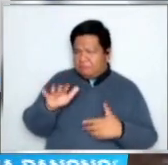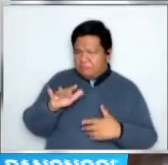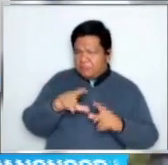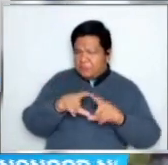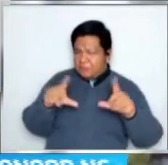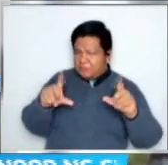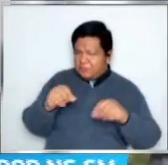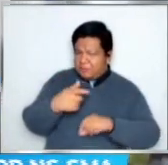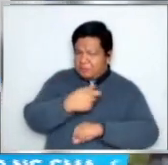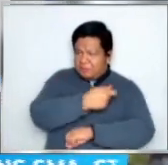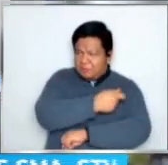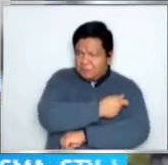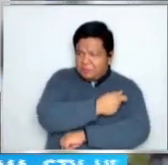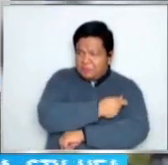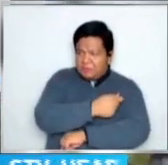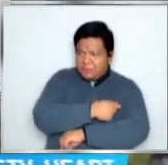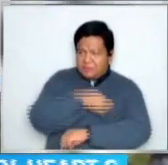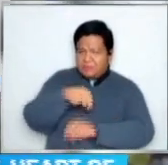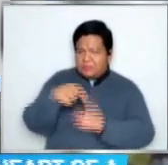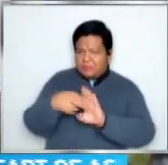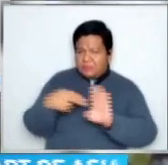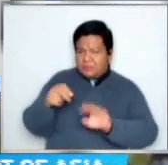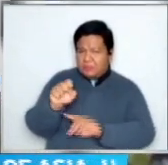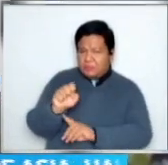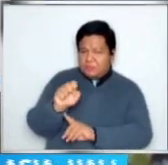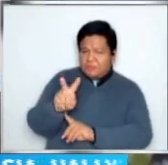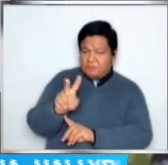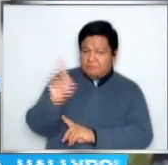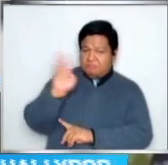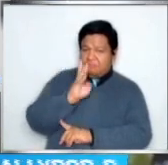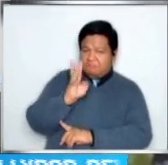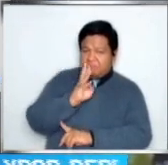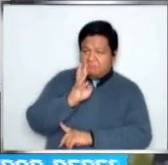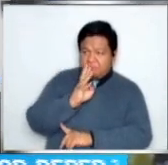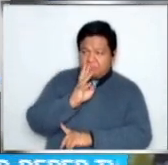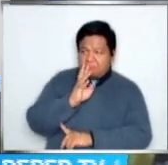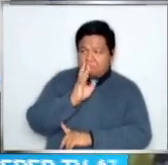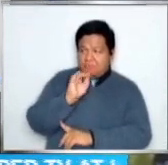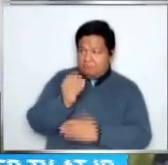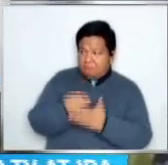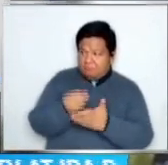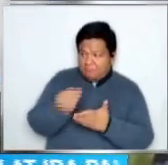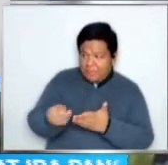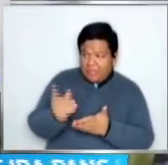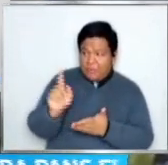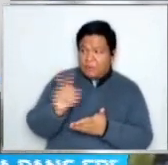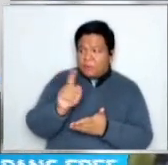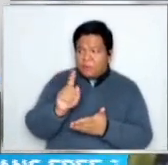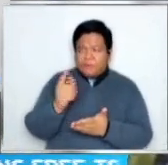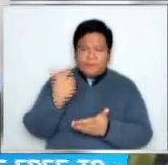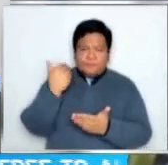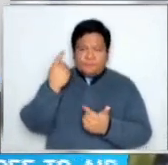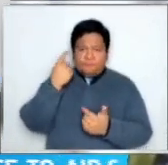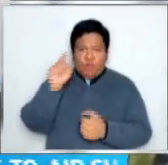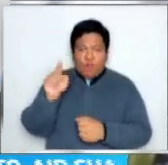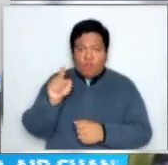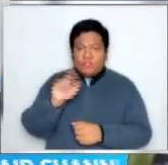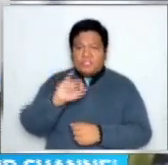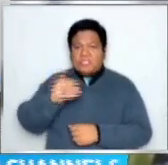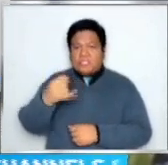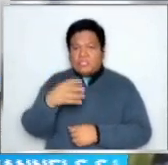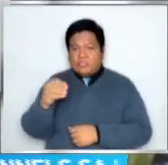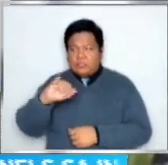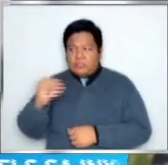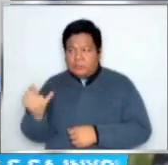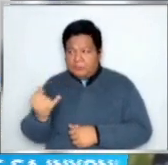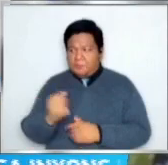pero hindi pa siya vaccinated. Yung binili natin sa kanya, yung in-entrap natin sa kanya is Johnson.